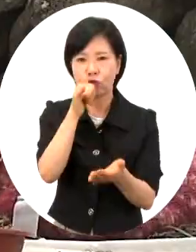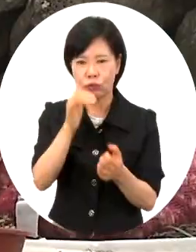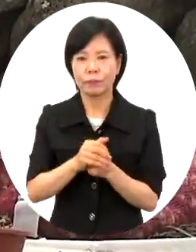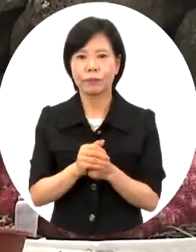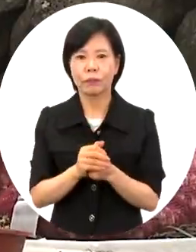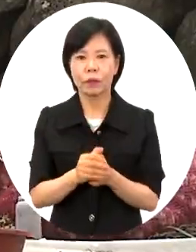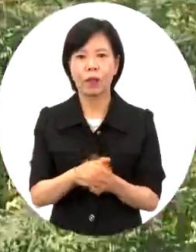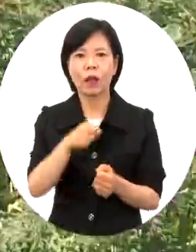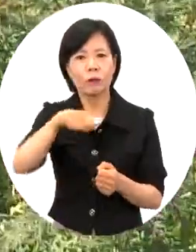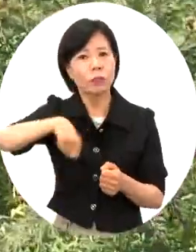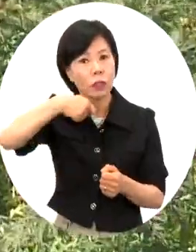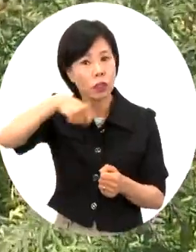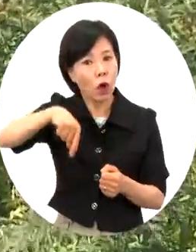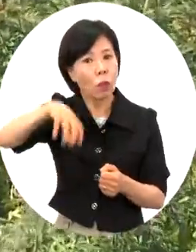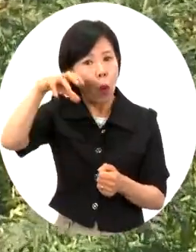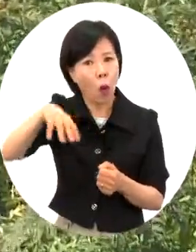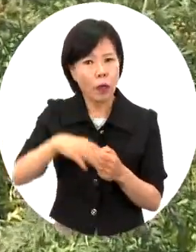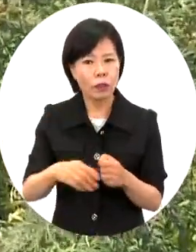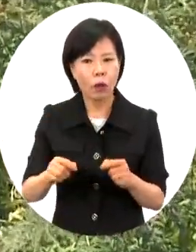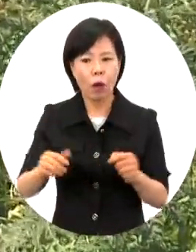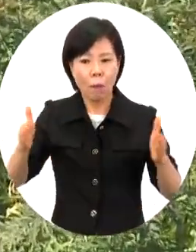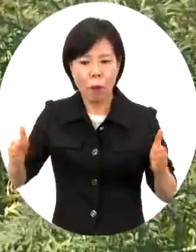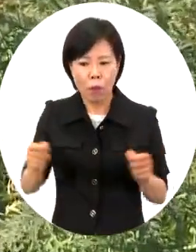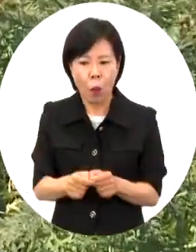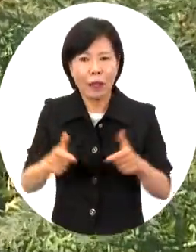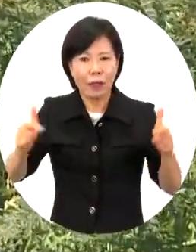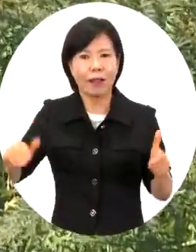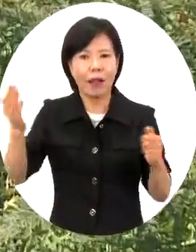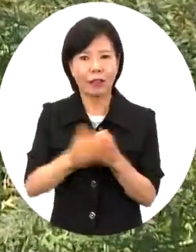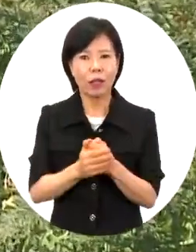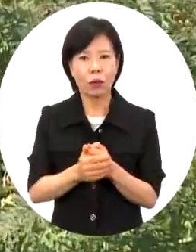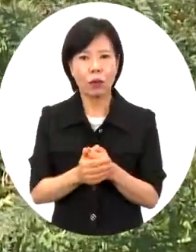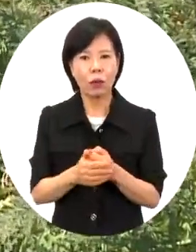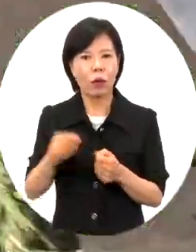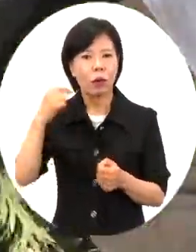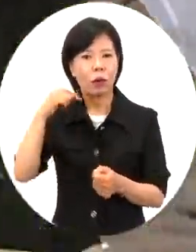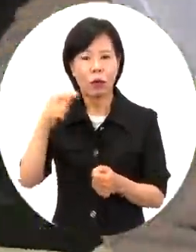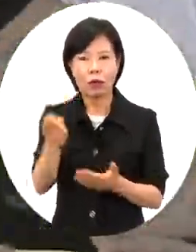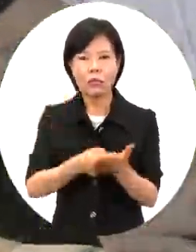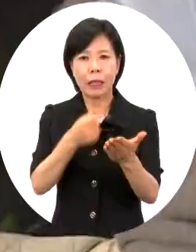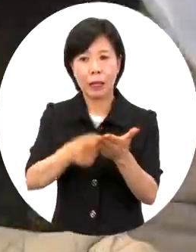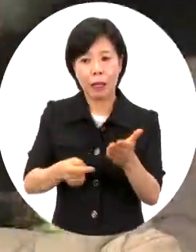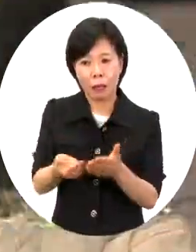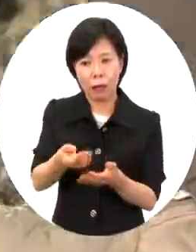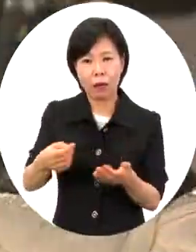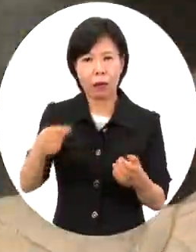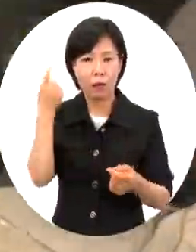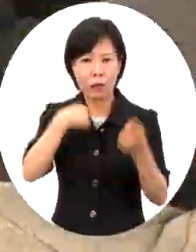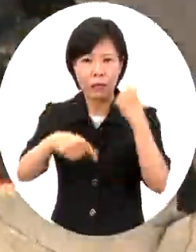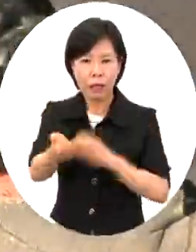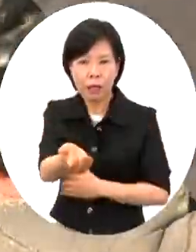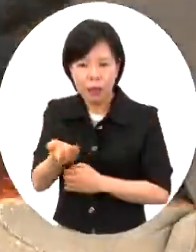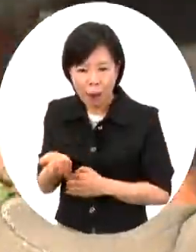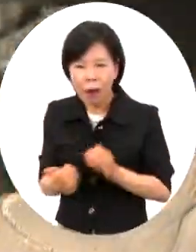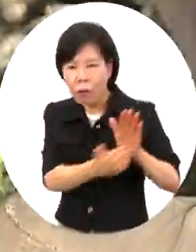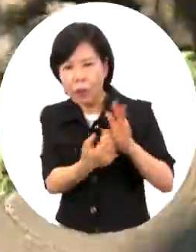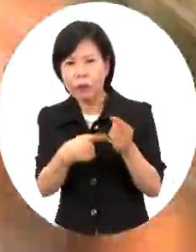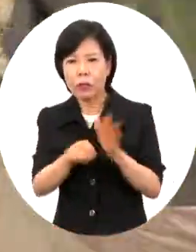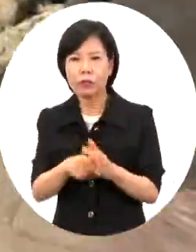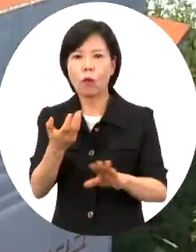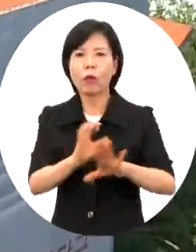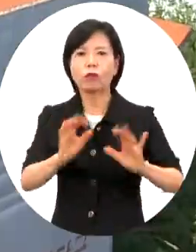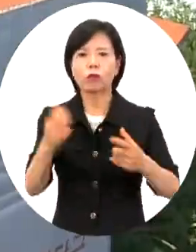올해 시범사업 중인 음식점업 신청 사업장 범위가 확대되고 산업재해 예방 등 외국인 근로자